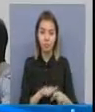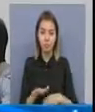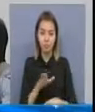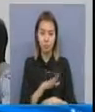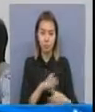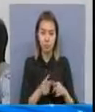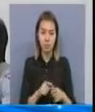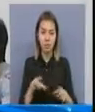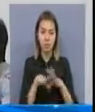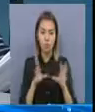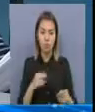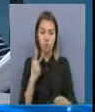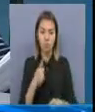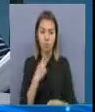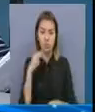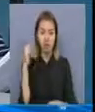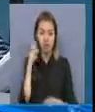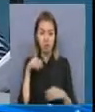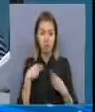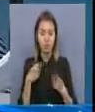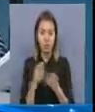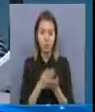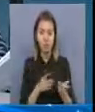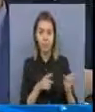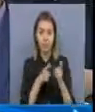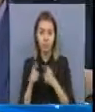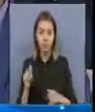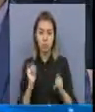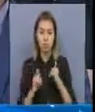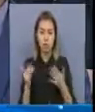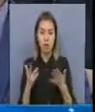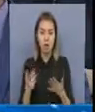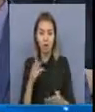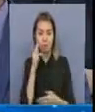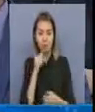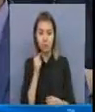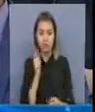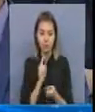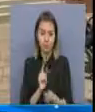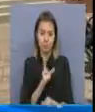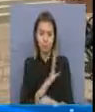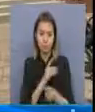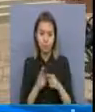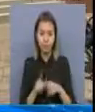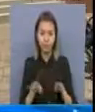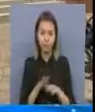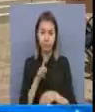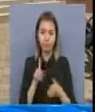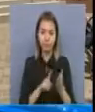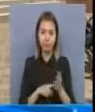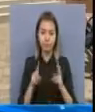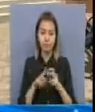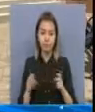атқарылуда? Жалпы, үш тілге білім беру жүйесіне көшуде ұстаздар қандай кедергілермен кездесіп отыр? Осы мәселелер